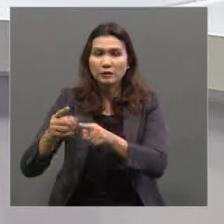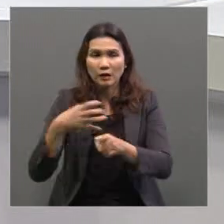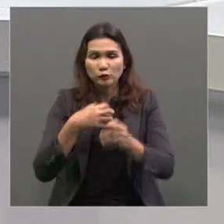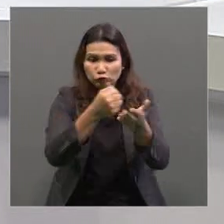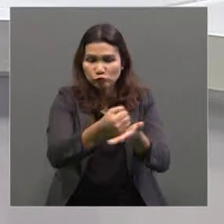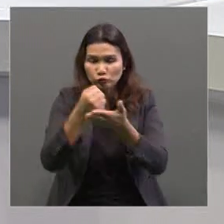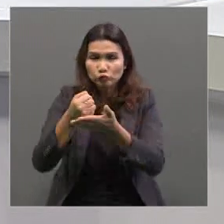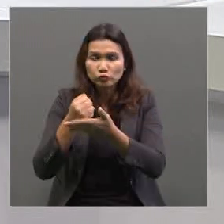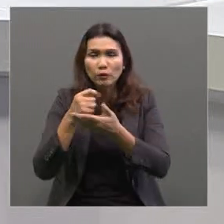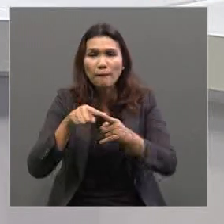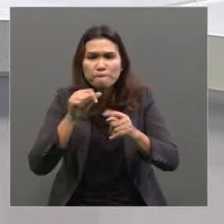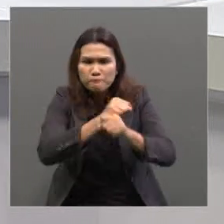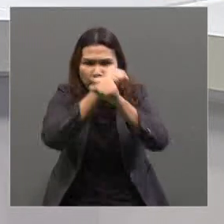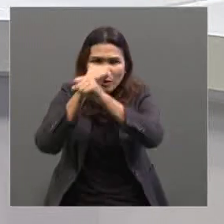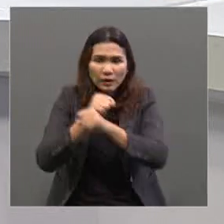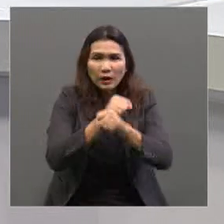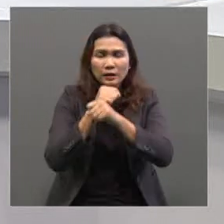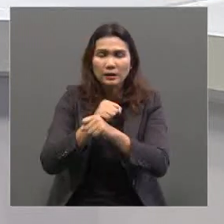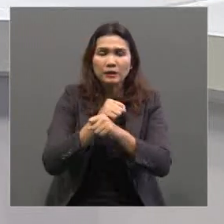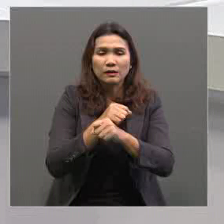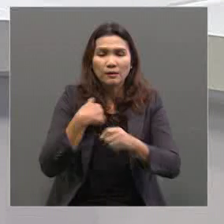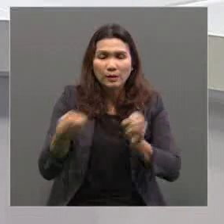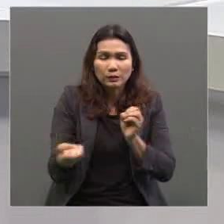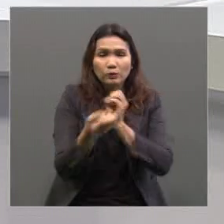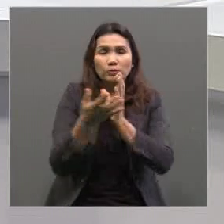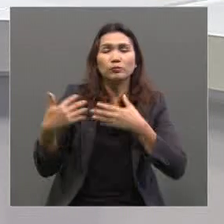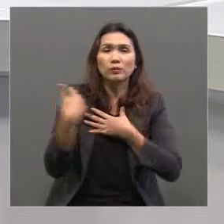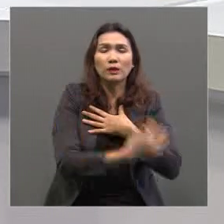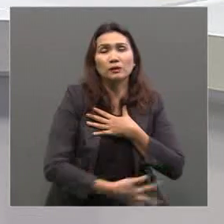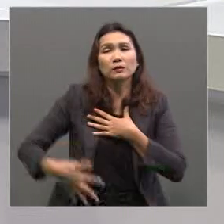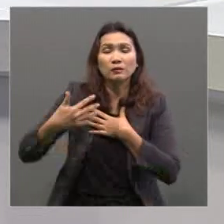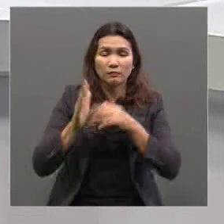ที่จะป้องกันปัญหาที่จะเกิดกับสุขภาพร่างกายของพี่น้องประช